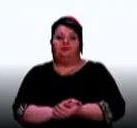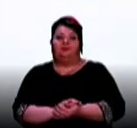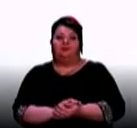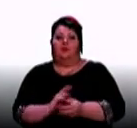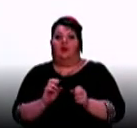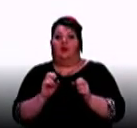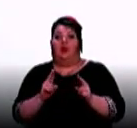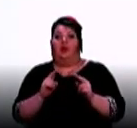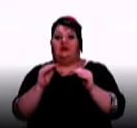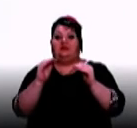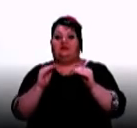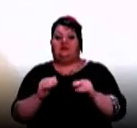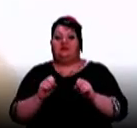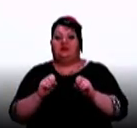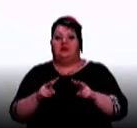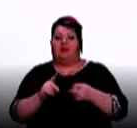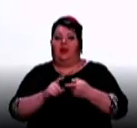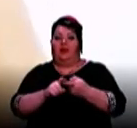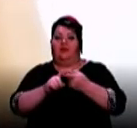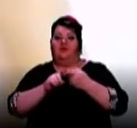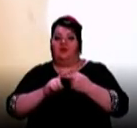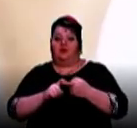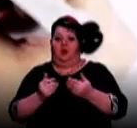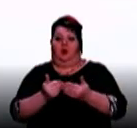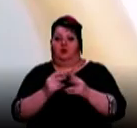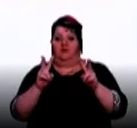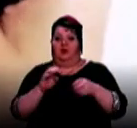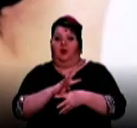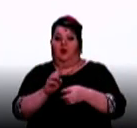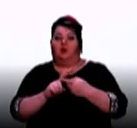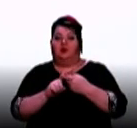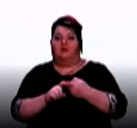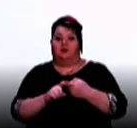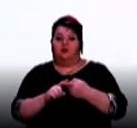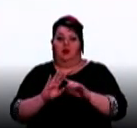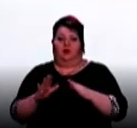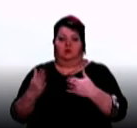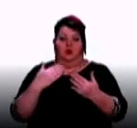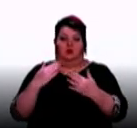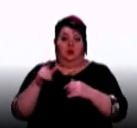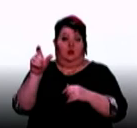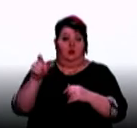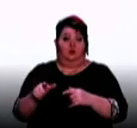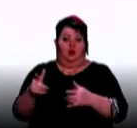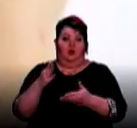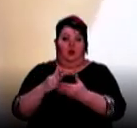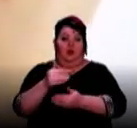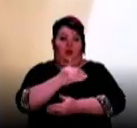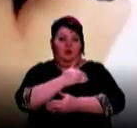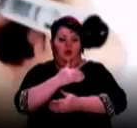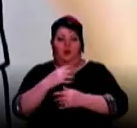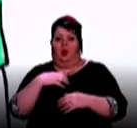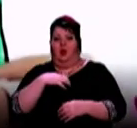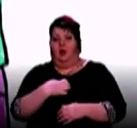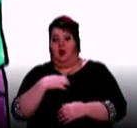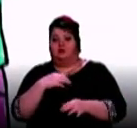Як знизити ризик інфікування новим типом коронавірусу? Уникайте контакту з людьми, у яких є ознаки температури та кашель.